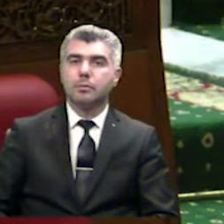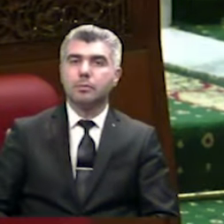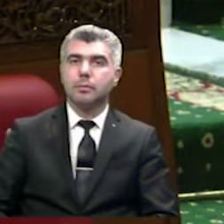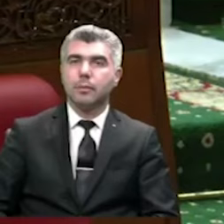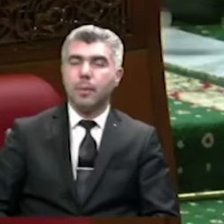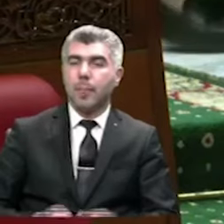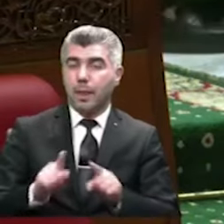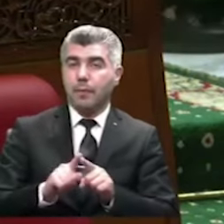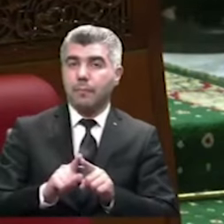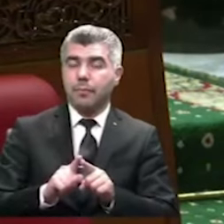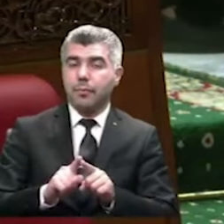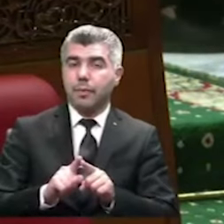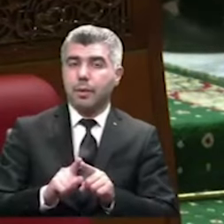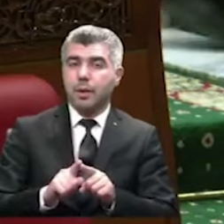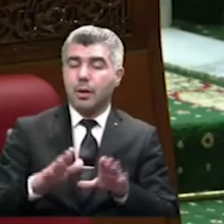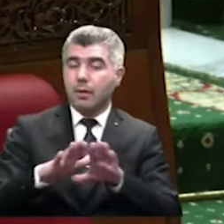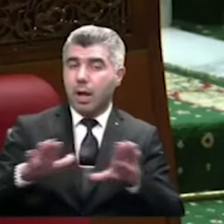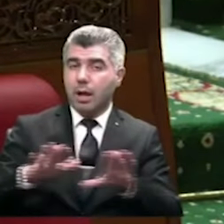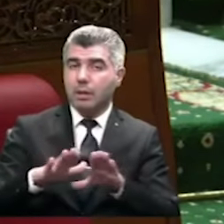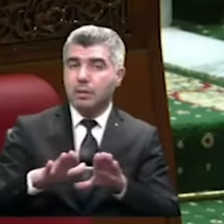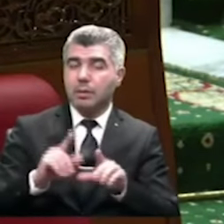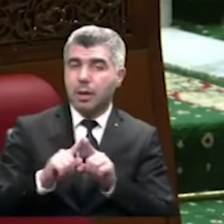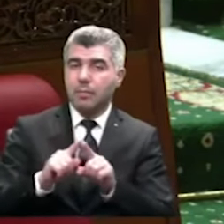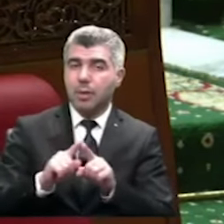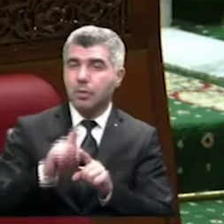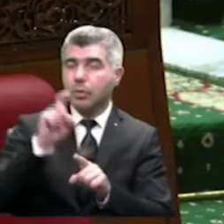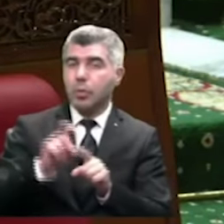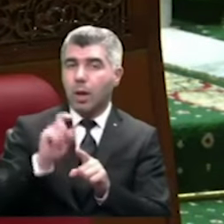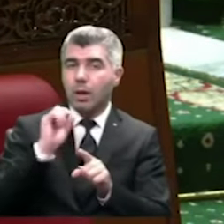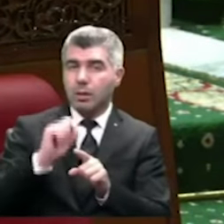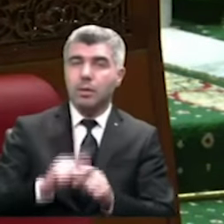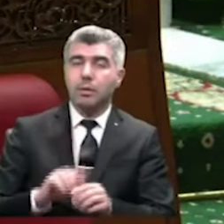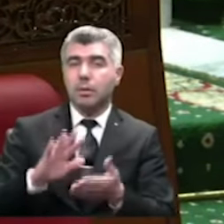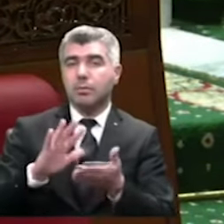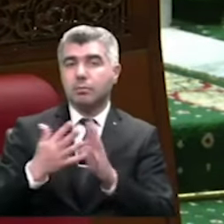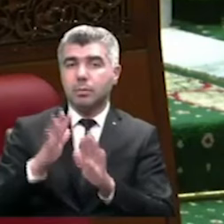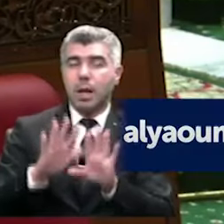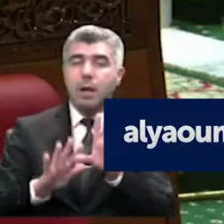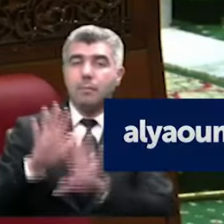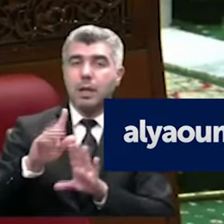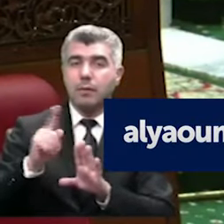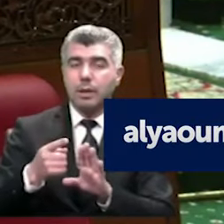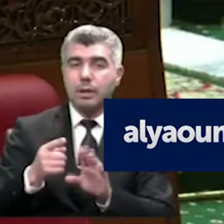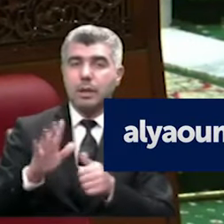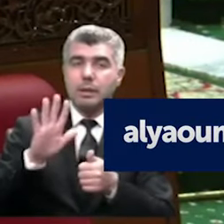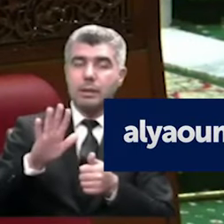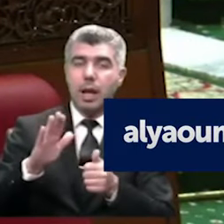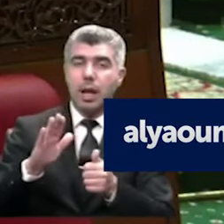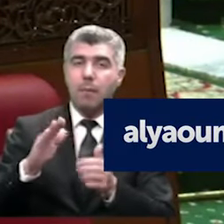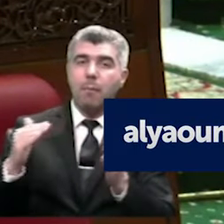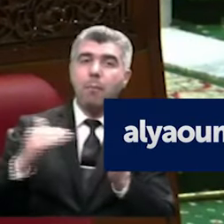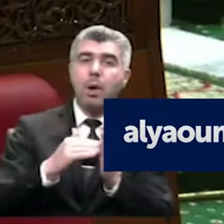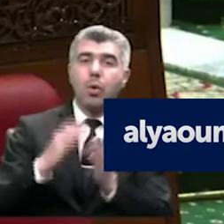بالنظر إلى مساحة أراضي الجماعة السلالية المهمة والتي تناهز 15.6 مليون